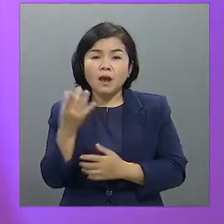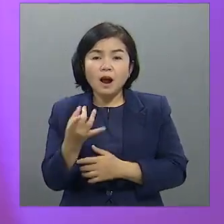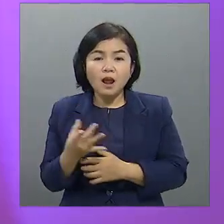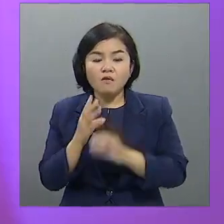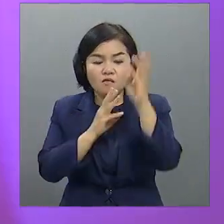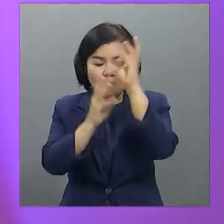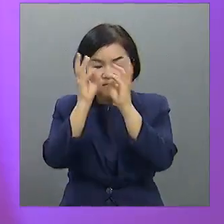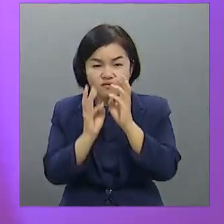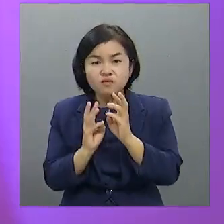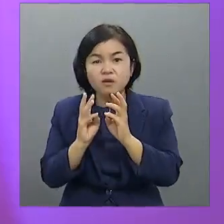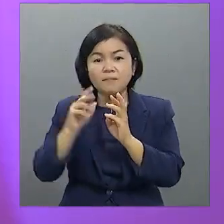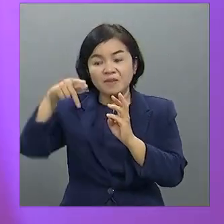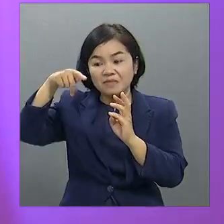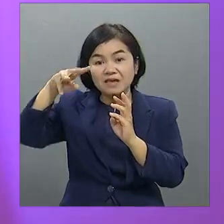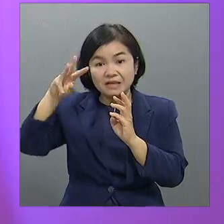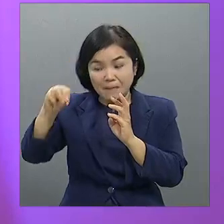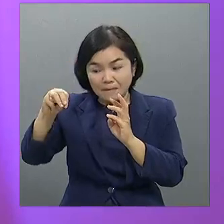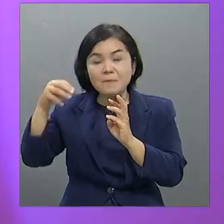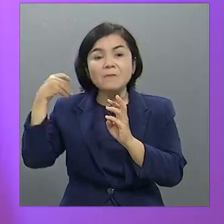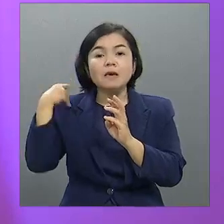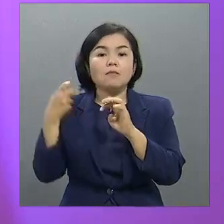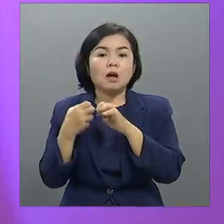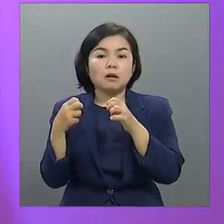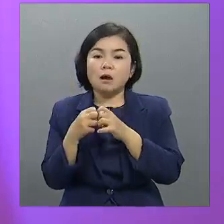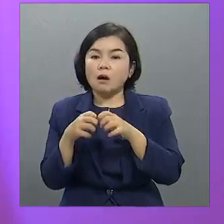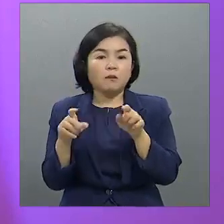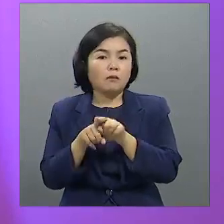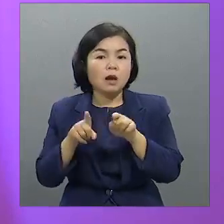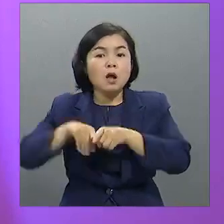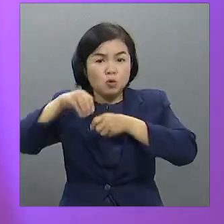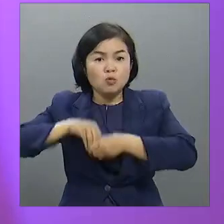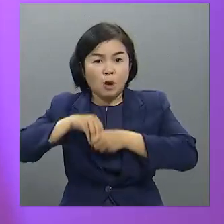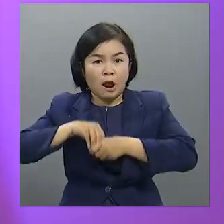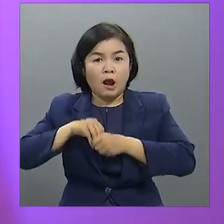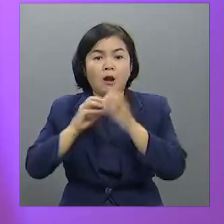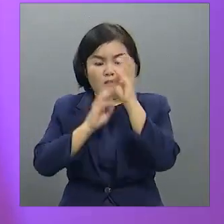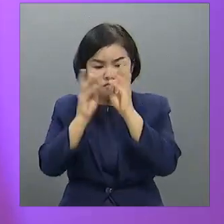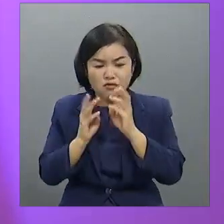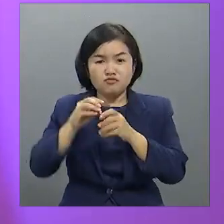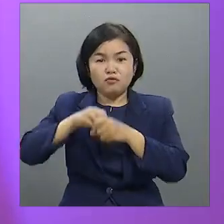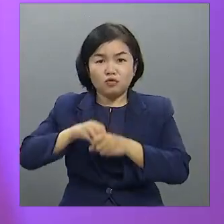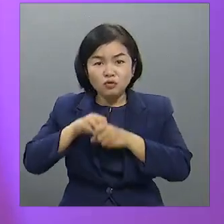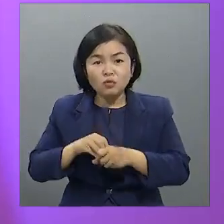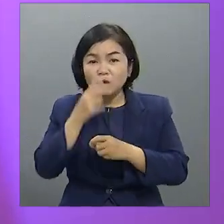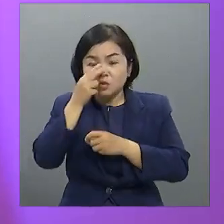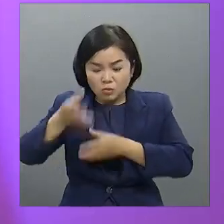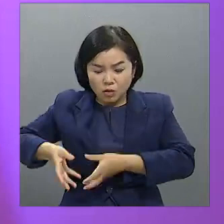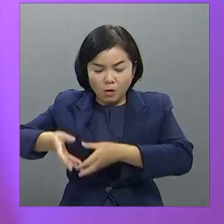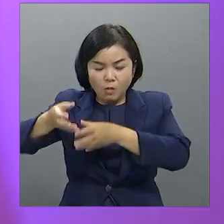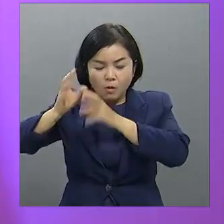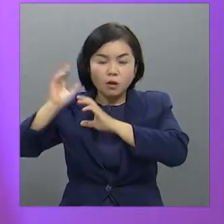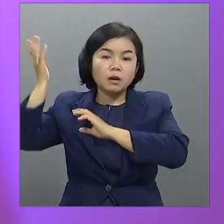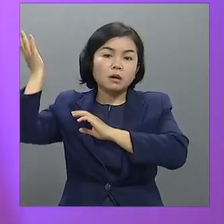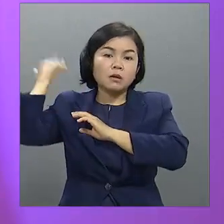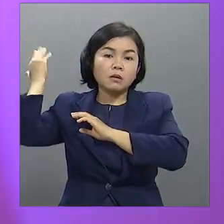PM 2.5 นะคะเป็นอีกหนึ่งปัญหาที่ยังคงอยู่คู่กับเรากันต่อไปค่ะหากย้อนไปตั้งแต่ในช่วงปลายปีคาบเ